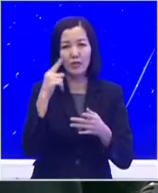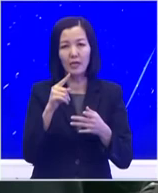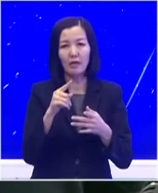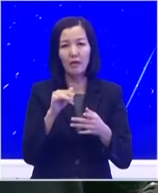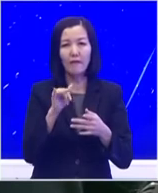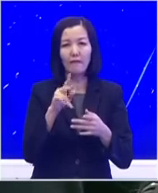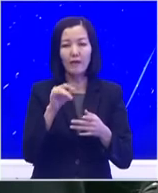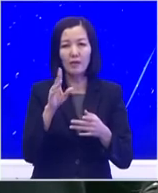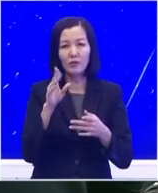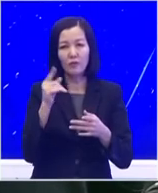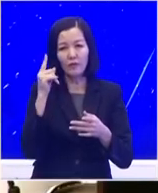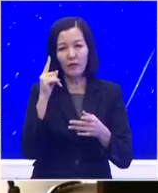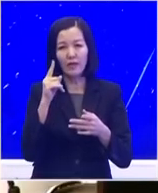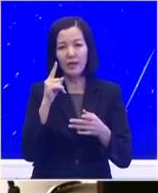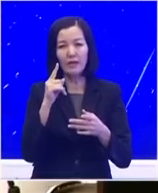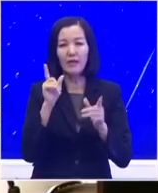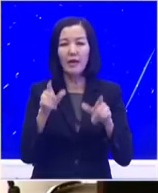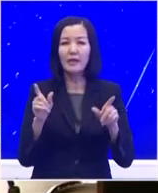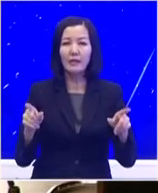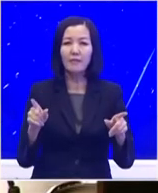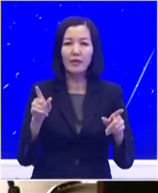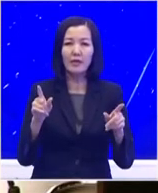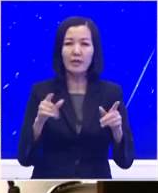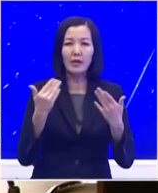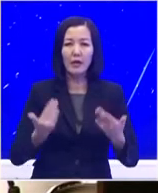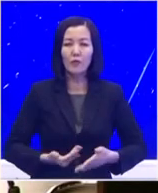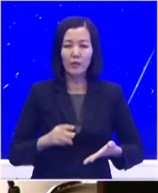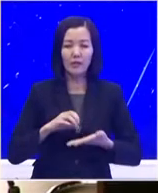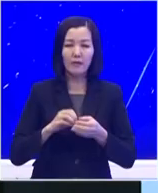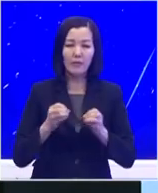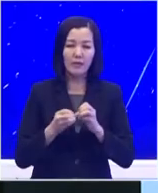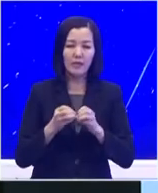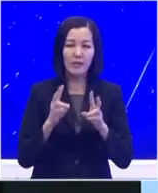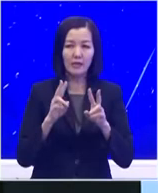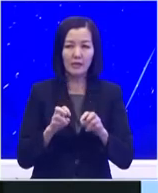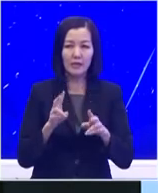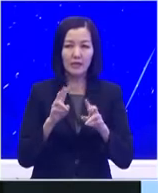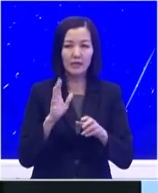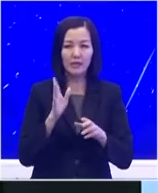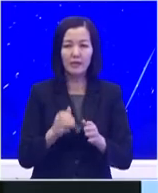идеялары, философиядағы адам және трактаттарындағы әлеуметтік мәселелер.